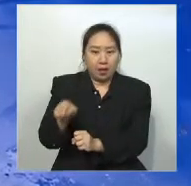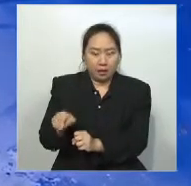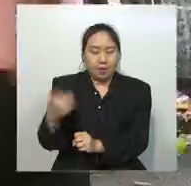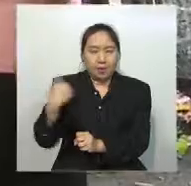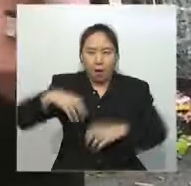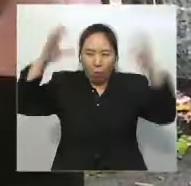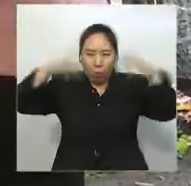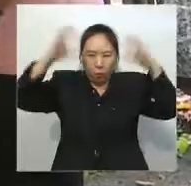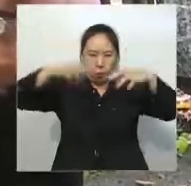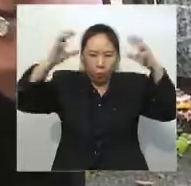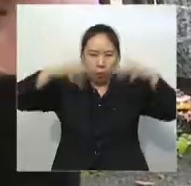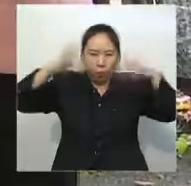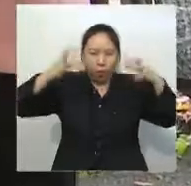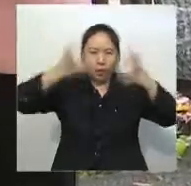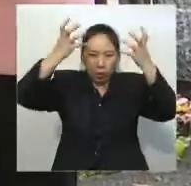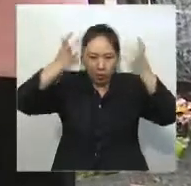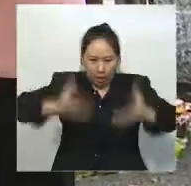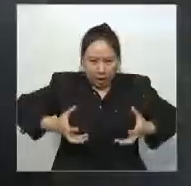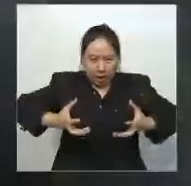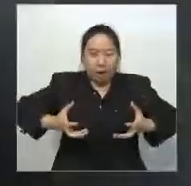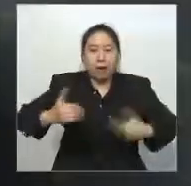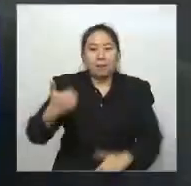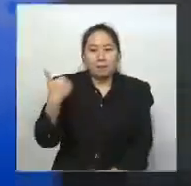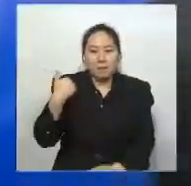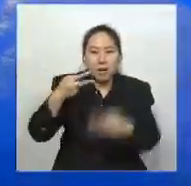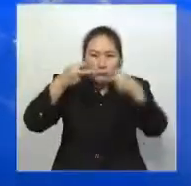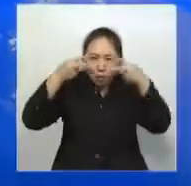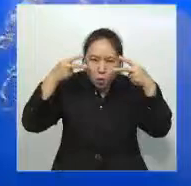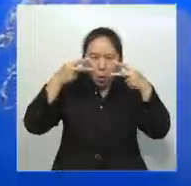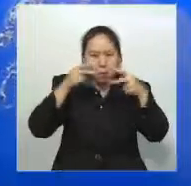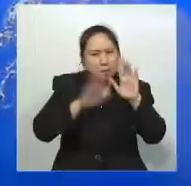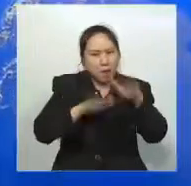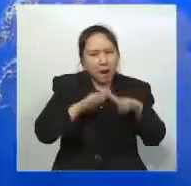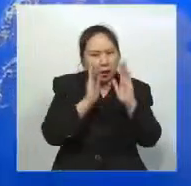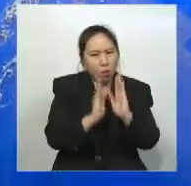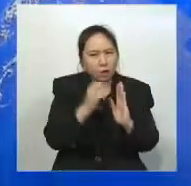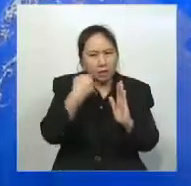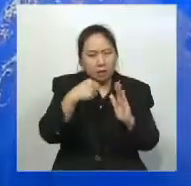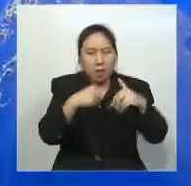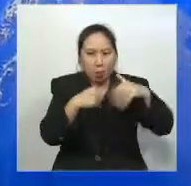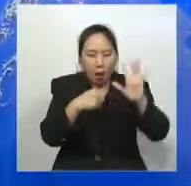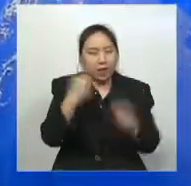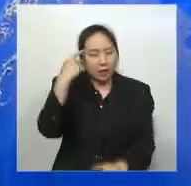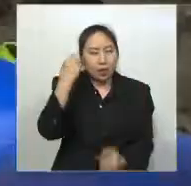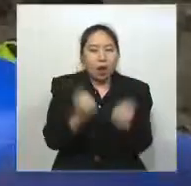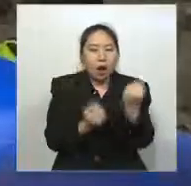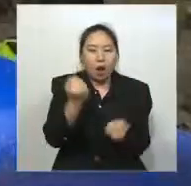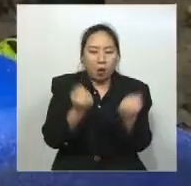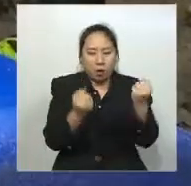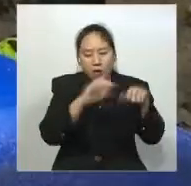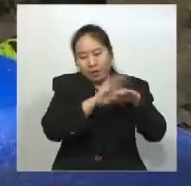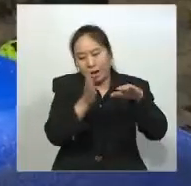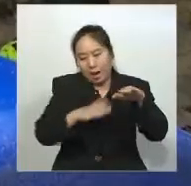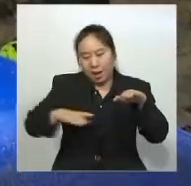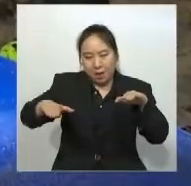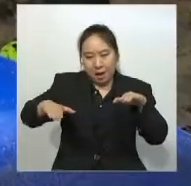นก็มีฝนตกลงมาหนักนะคะและปรากฏว่ามีคนร้ายไม่ต่ำกว่า10คนที่คาดว่าใช้รถกระบะเป็นยาน